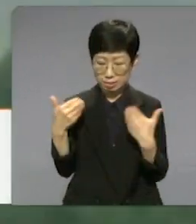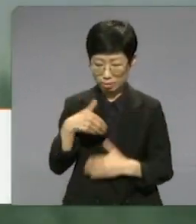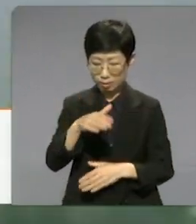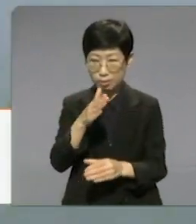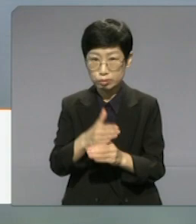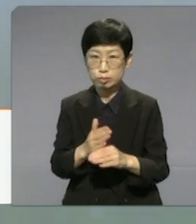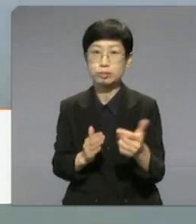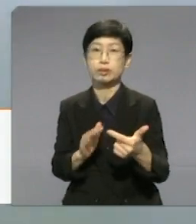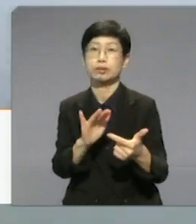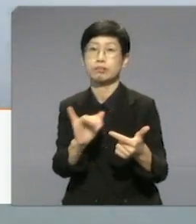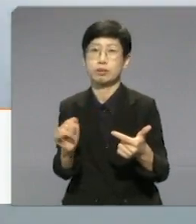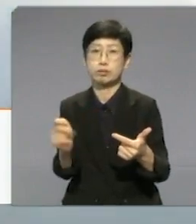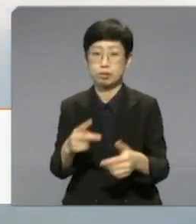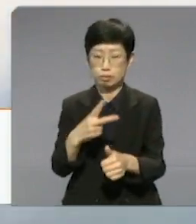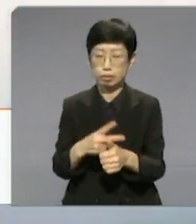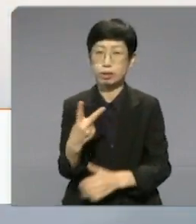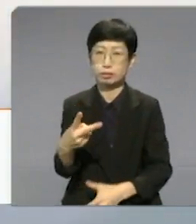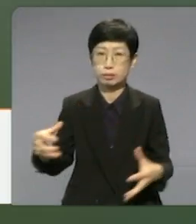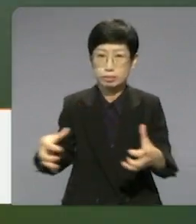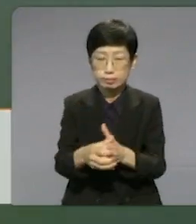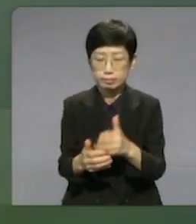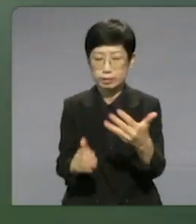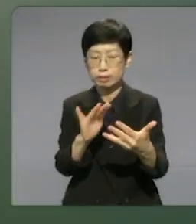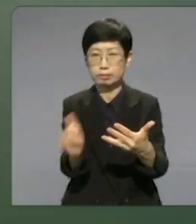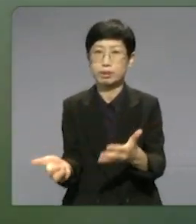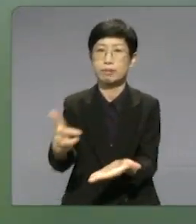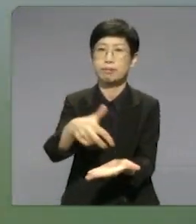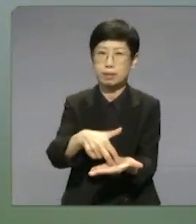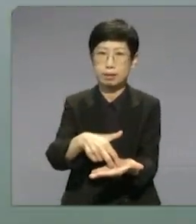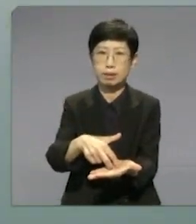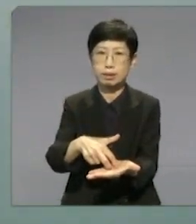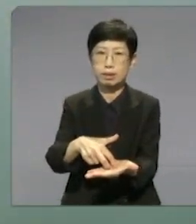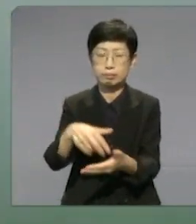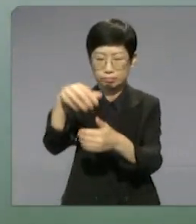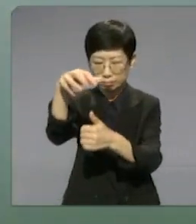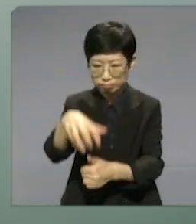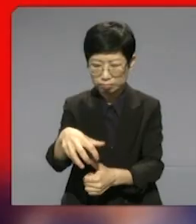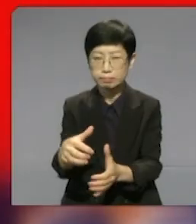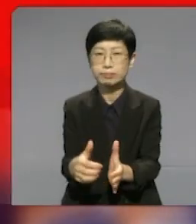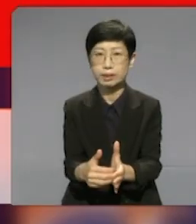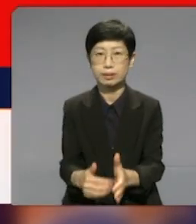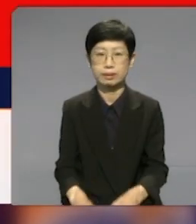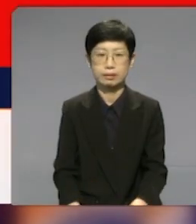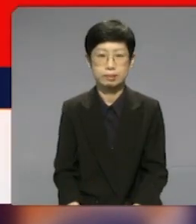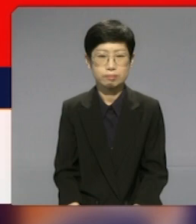10대 학생 6명과 교사 2명 등 모두 8명의 승객이 공중에 갇혔습니다.